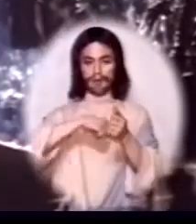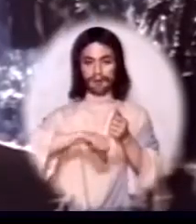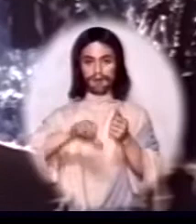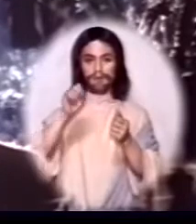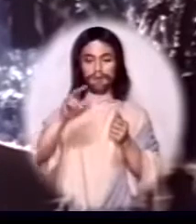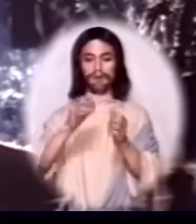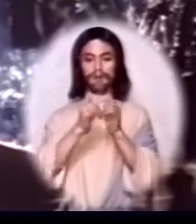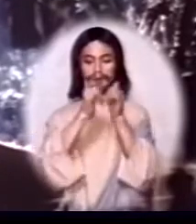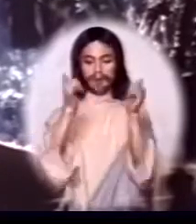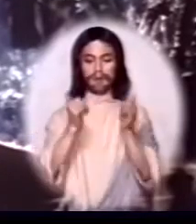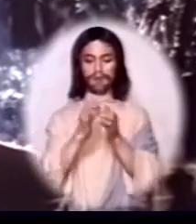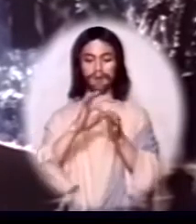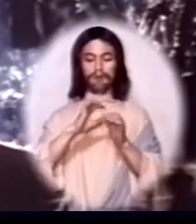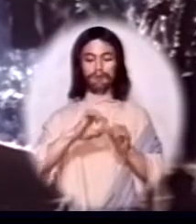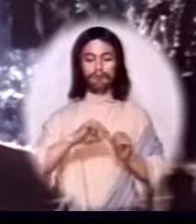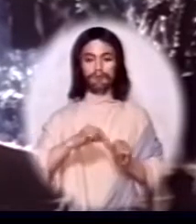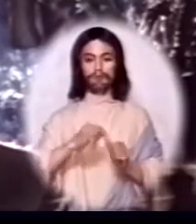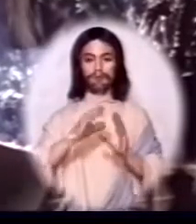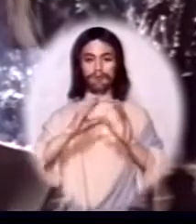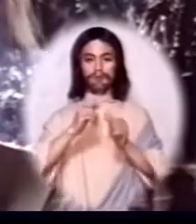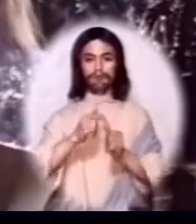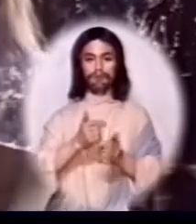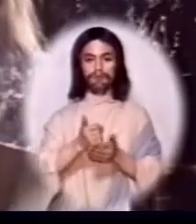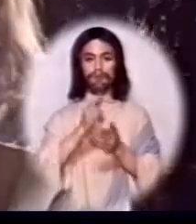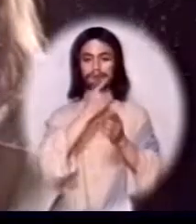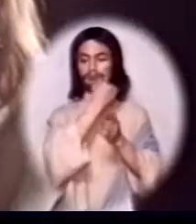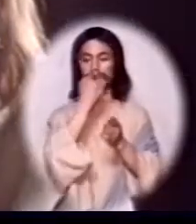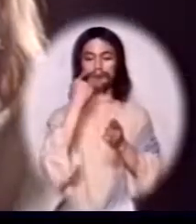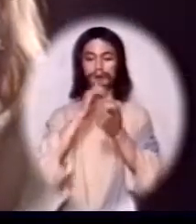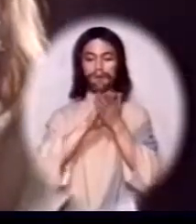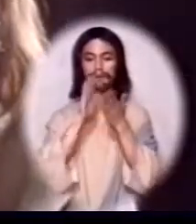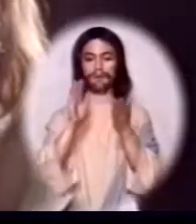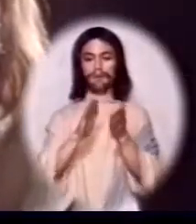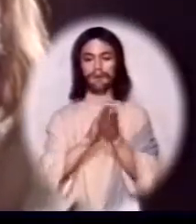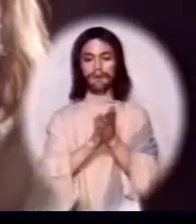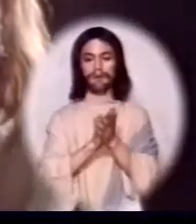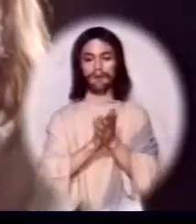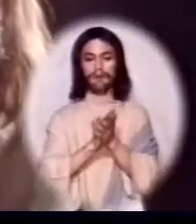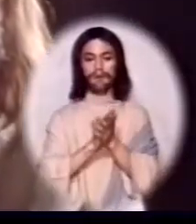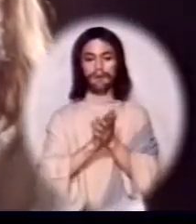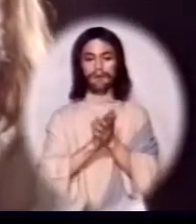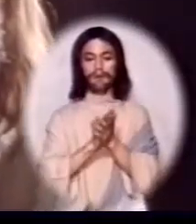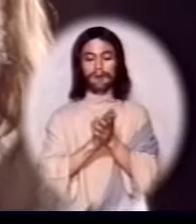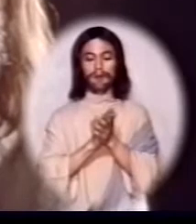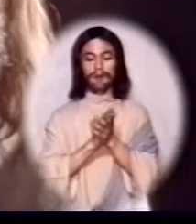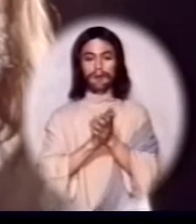하나님의 아들이요 인류의 구세주라는 것을 증명해 줍니다.